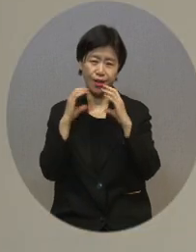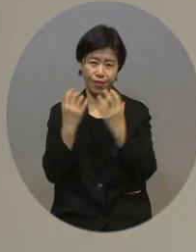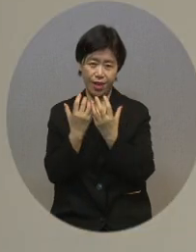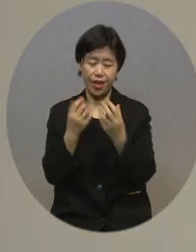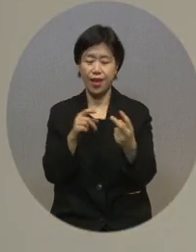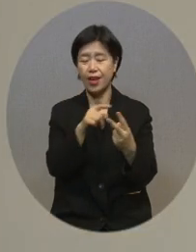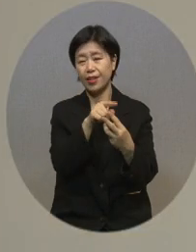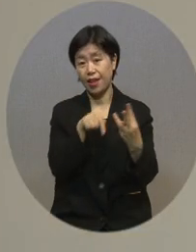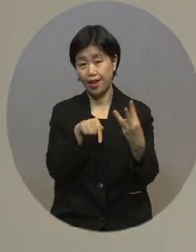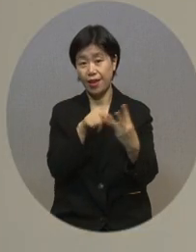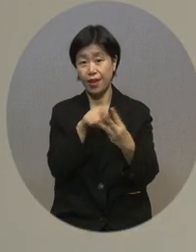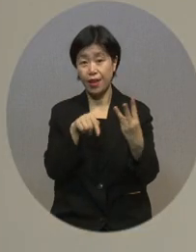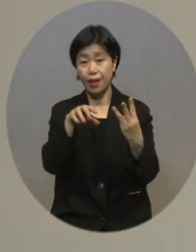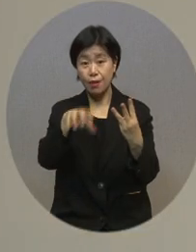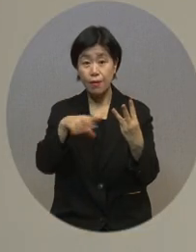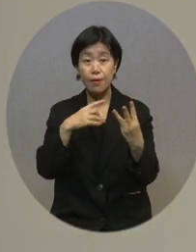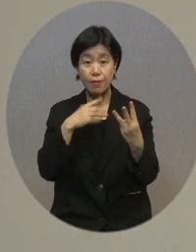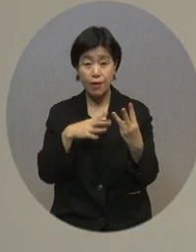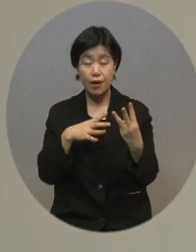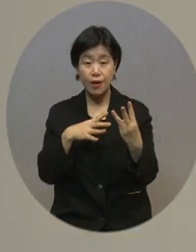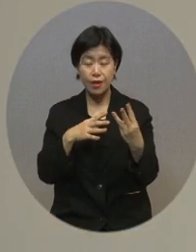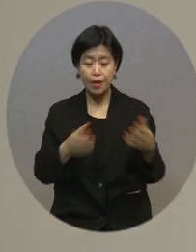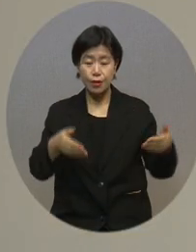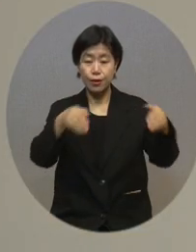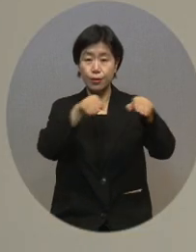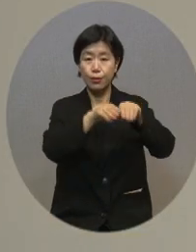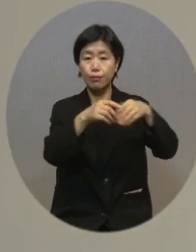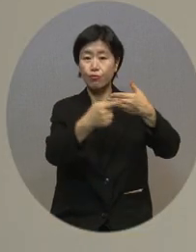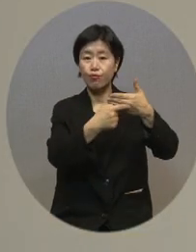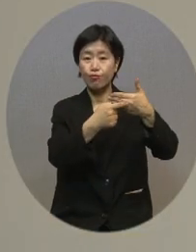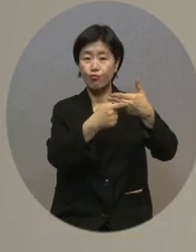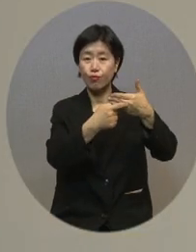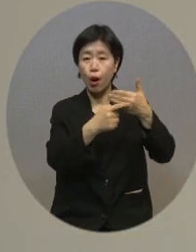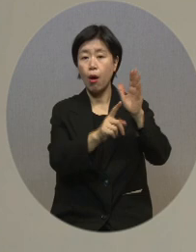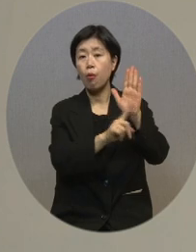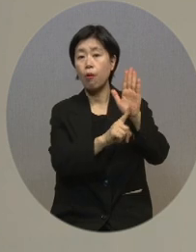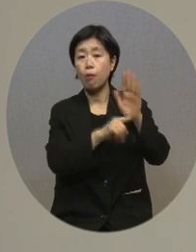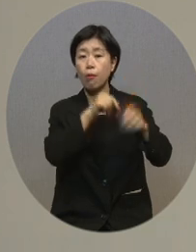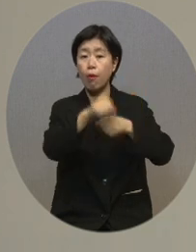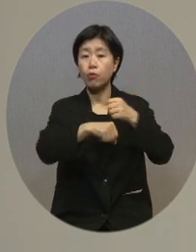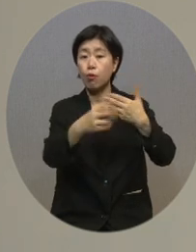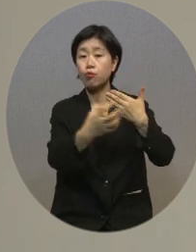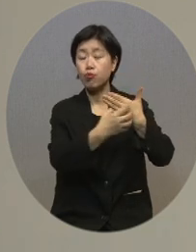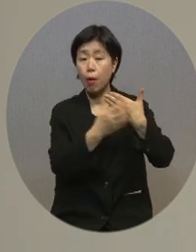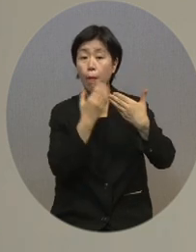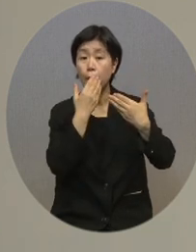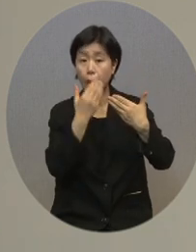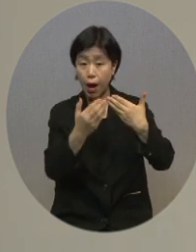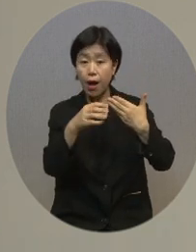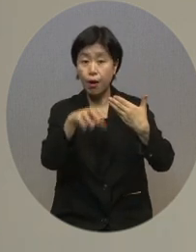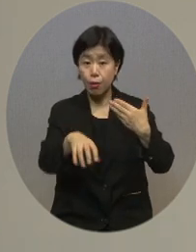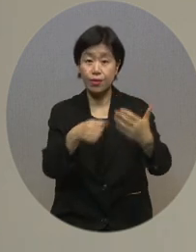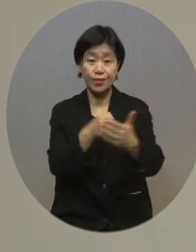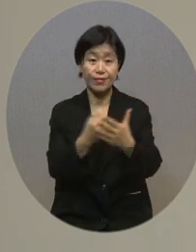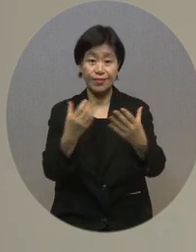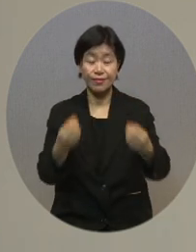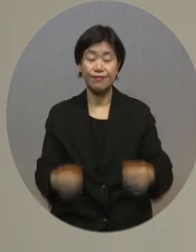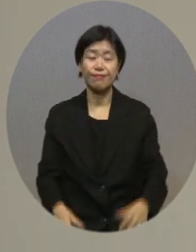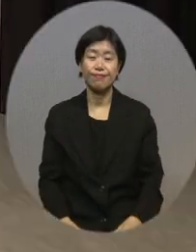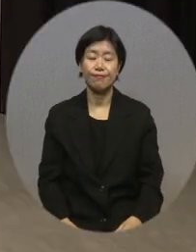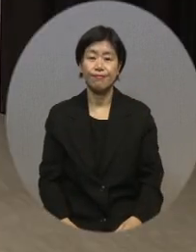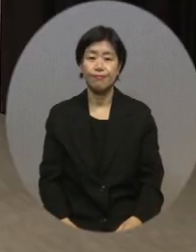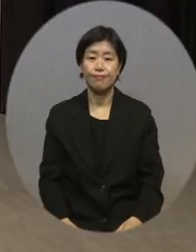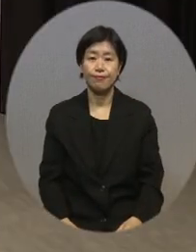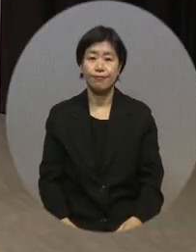이 세 군데만 옥외관 건물을 자유롭게 표시할 수 있는 구역으로 선정이 되어 있습니다. 아.